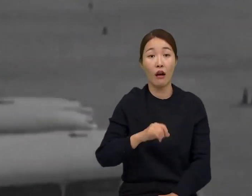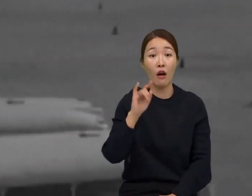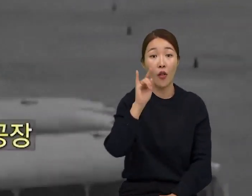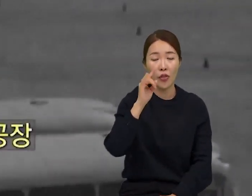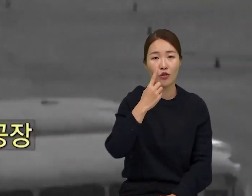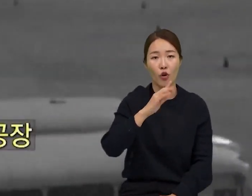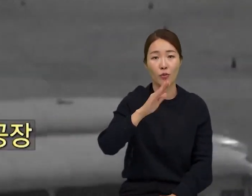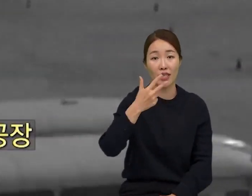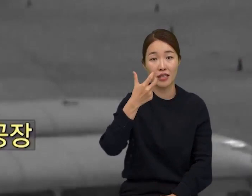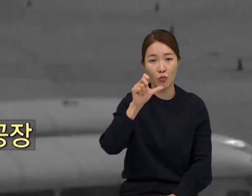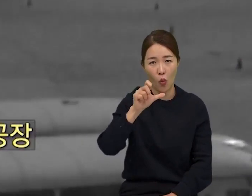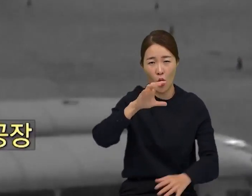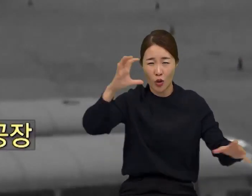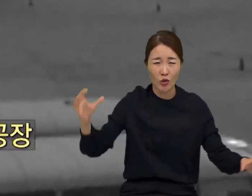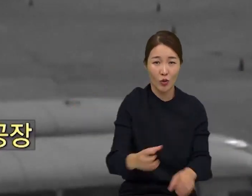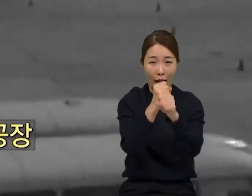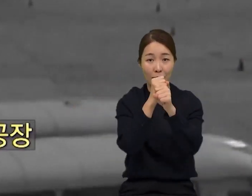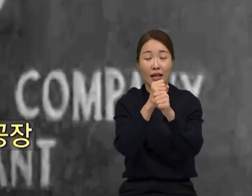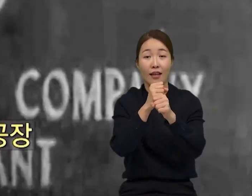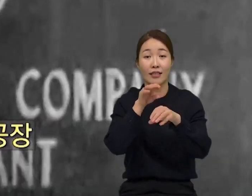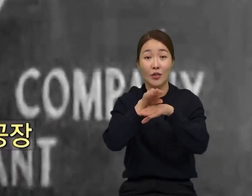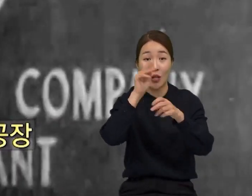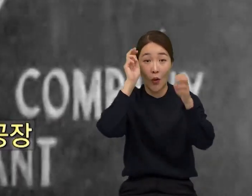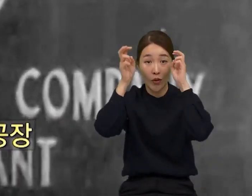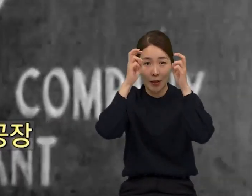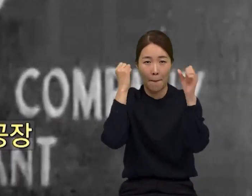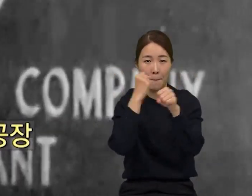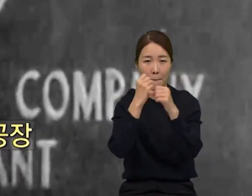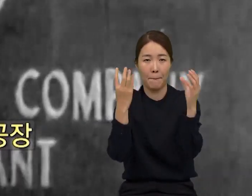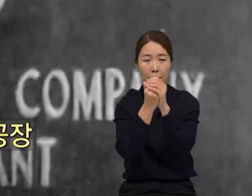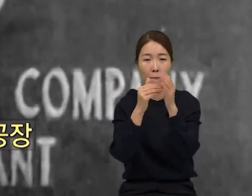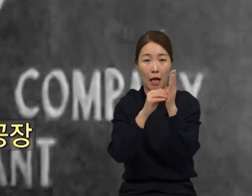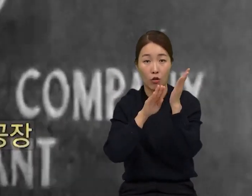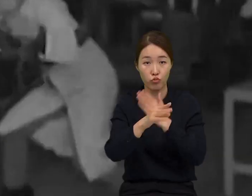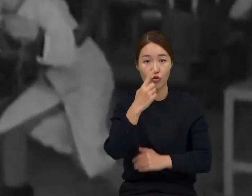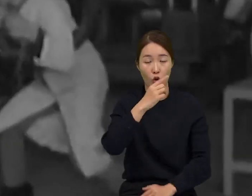현대는 1975년 종합자동차 공장을 완공하고